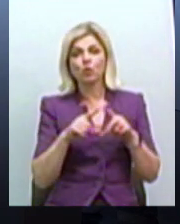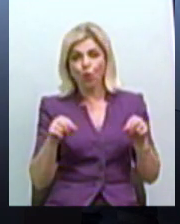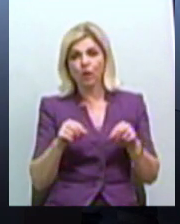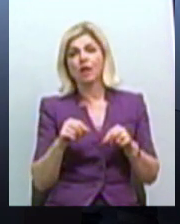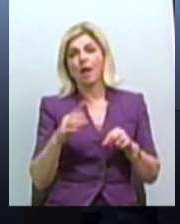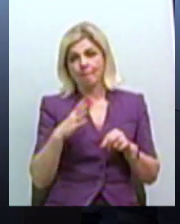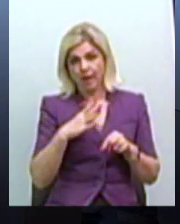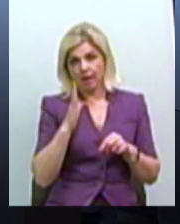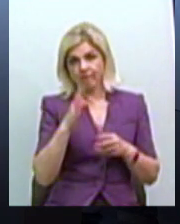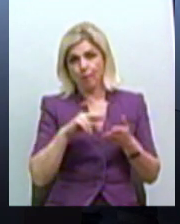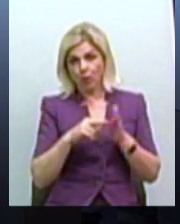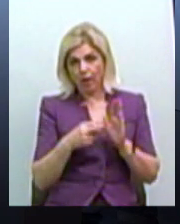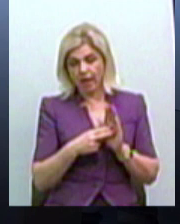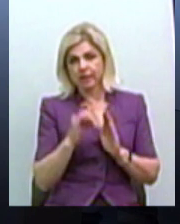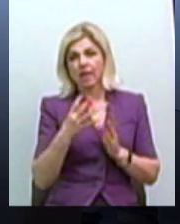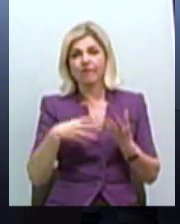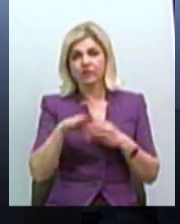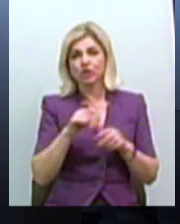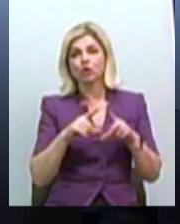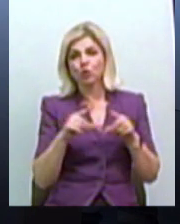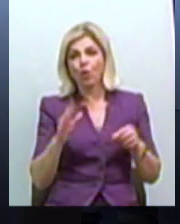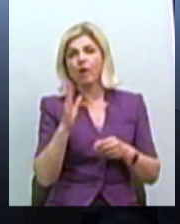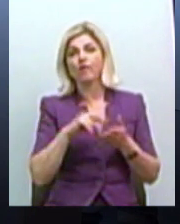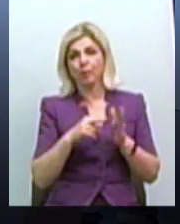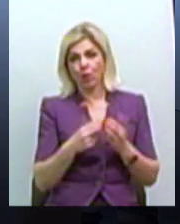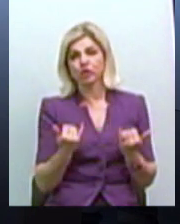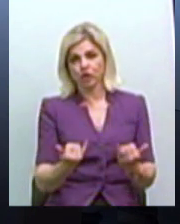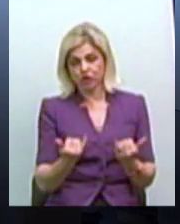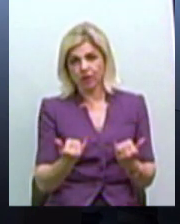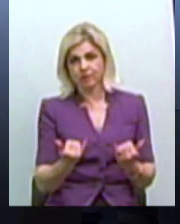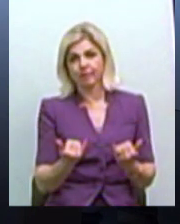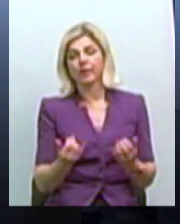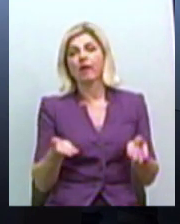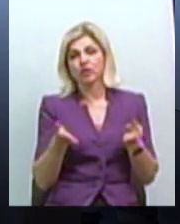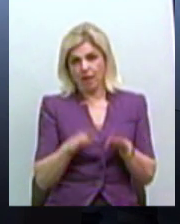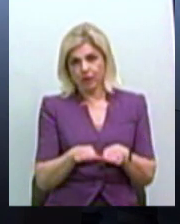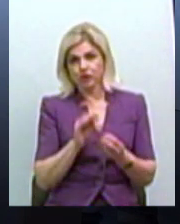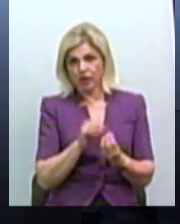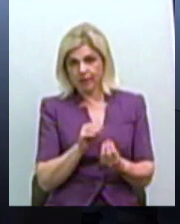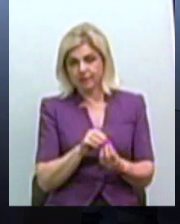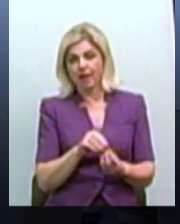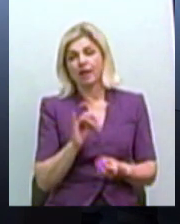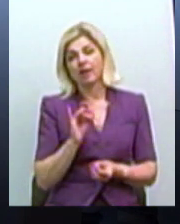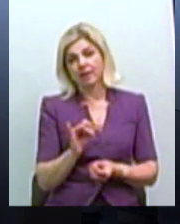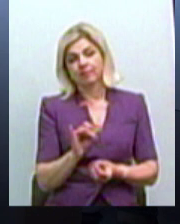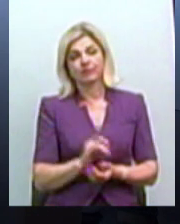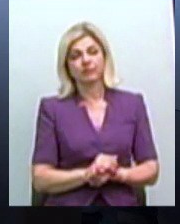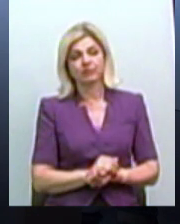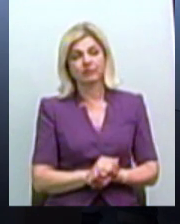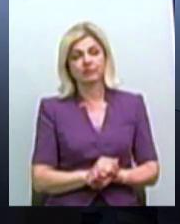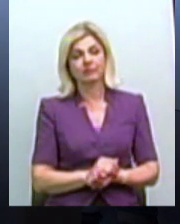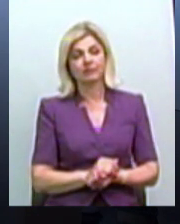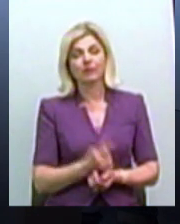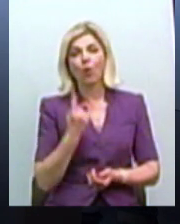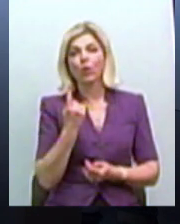момент в проєкті, і, собственно, всі школи у нас в проєкті зараз. Залишилися? Да, вони всі залишилися. Ще